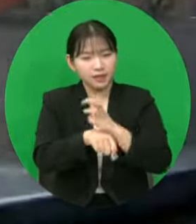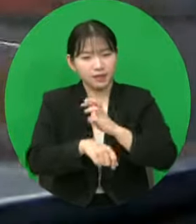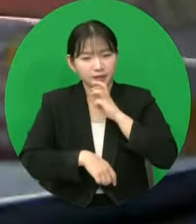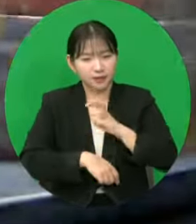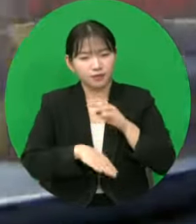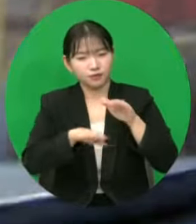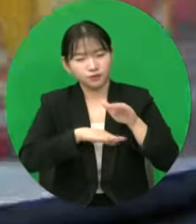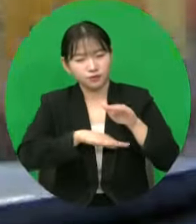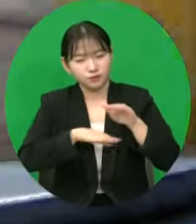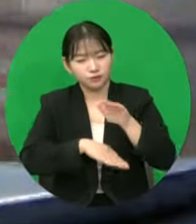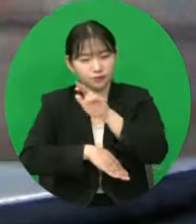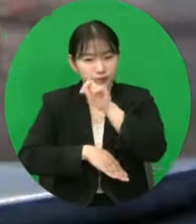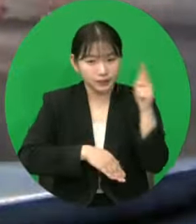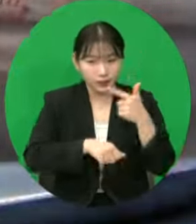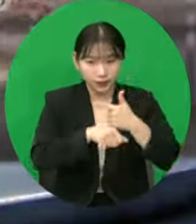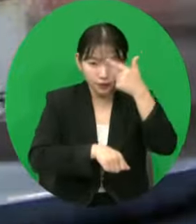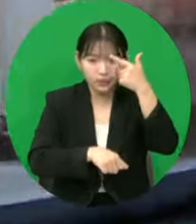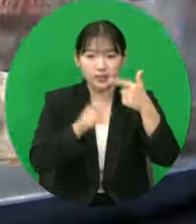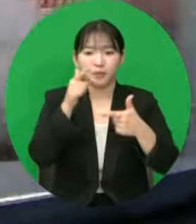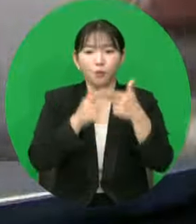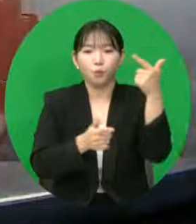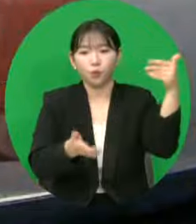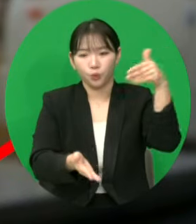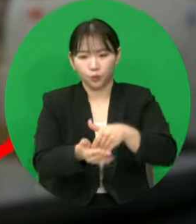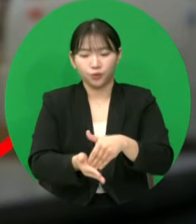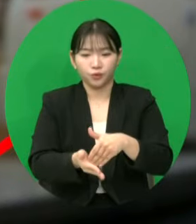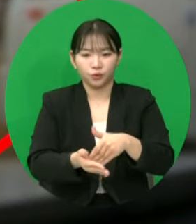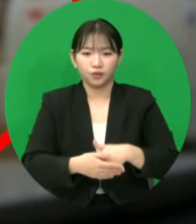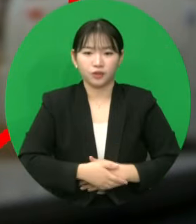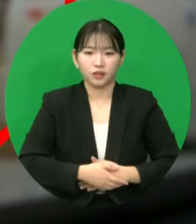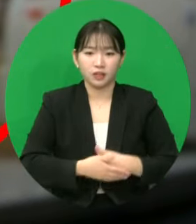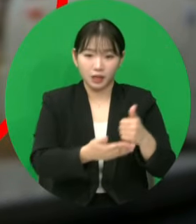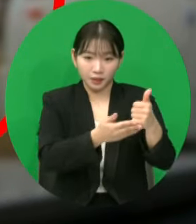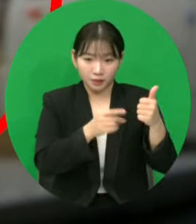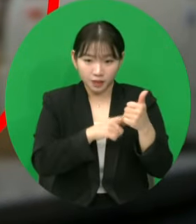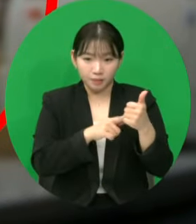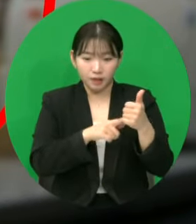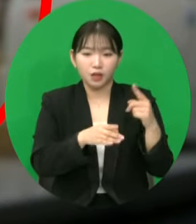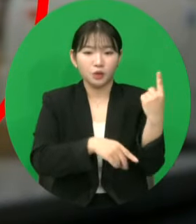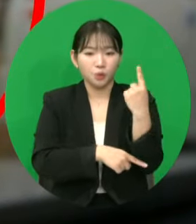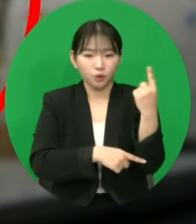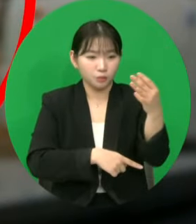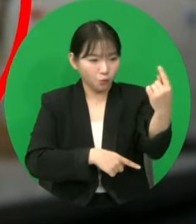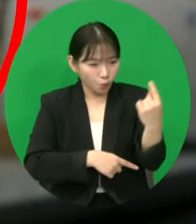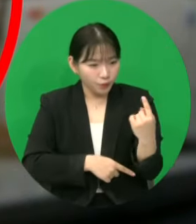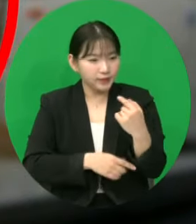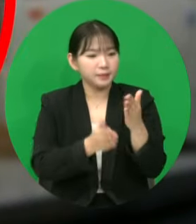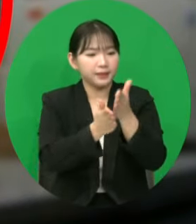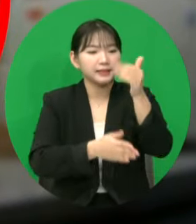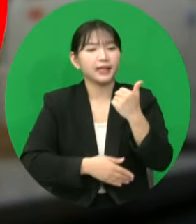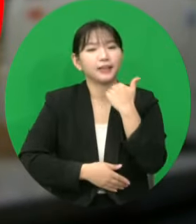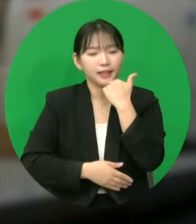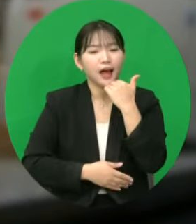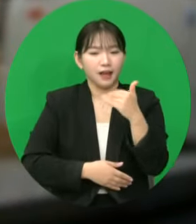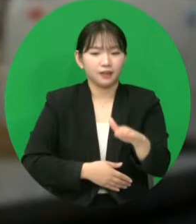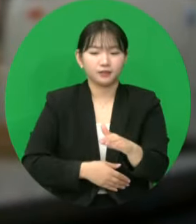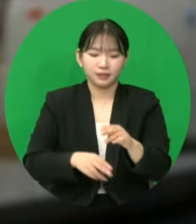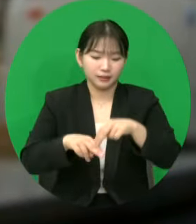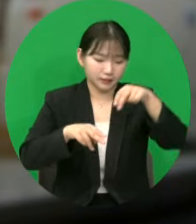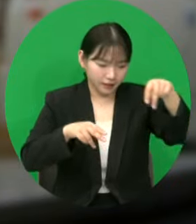달려 오후 6시쯤 목적지에 도착했습니다. 승객은 택시 요금을 지불하러 올 선장을 기다린다며